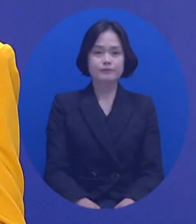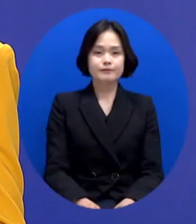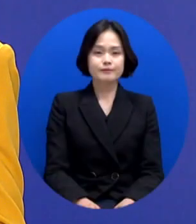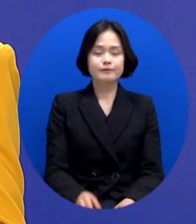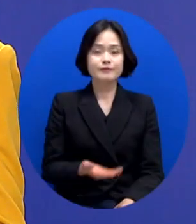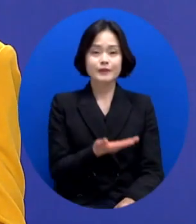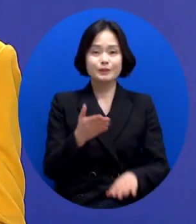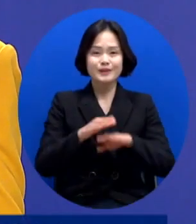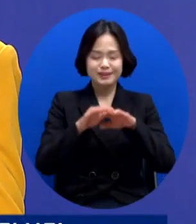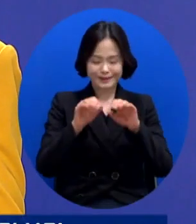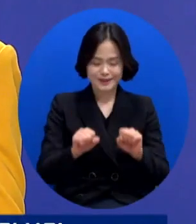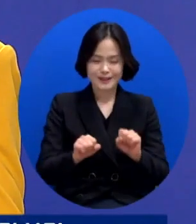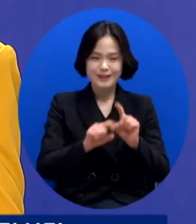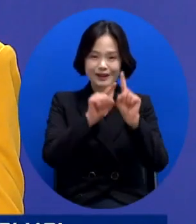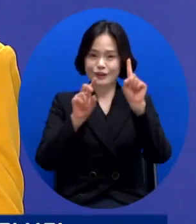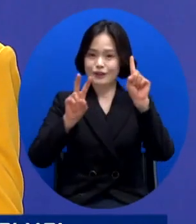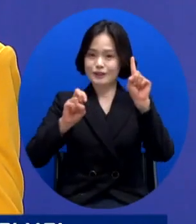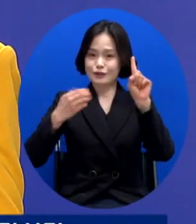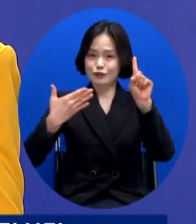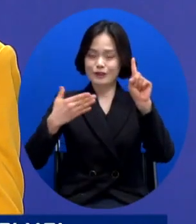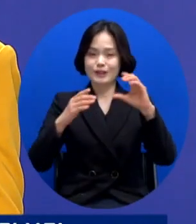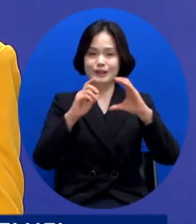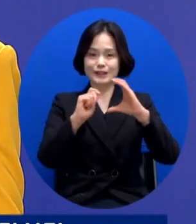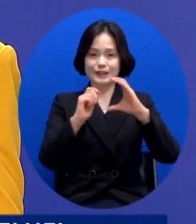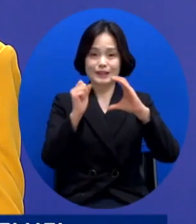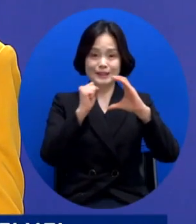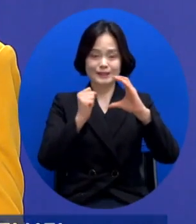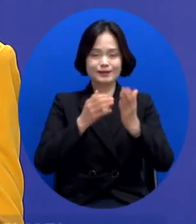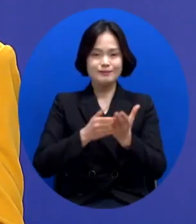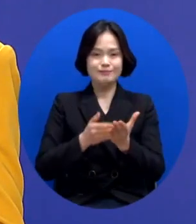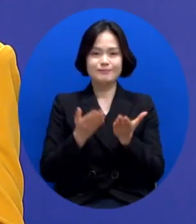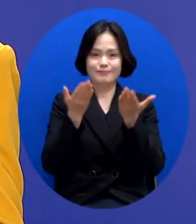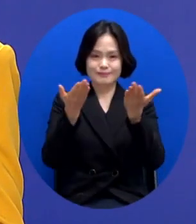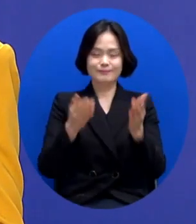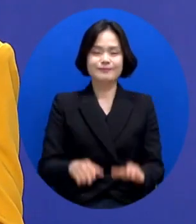세찬 여러분 안녕하십니까 1월 29일 시티의 수 있습니다